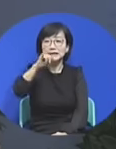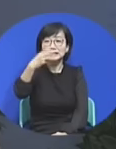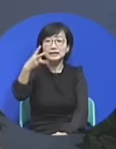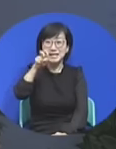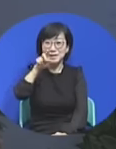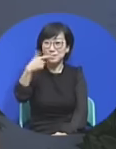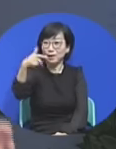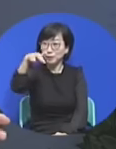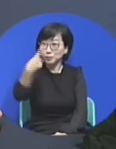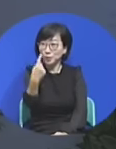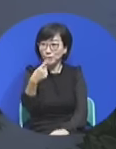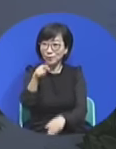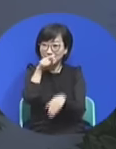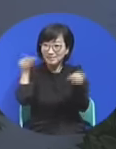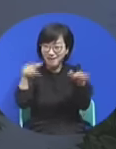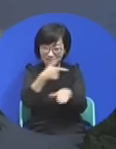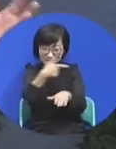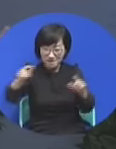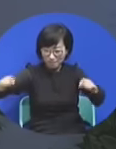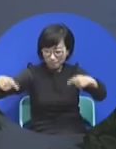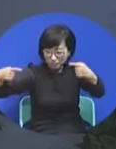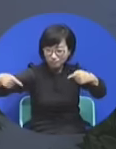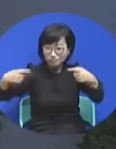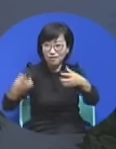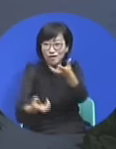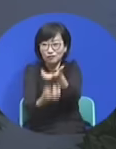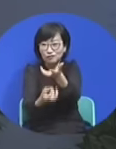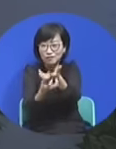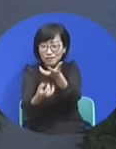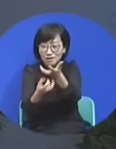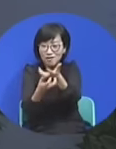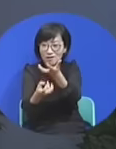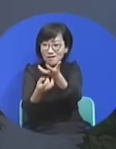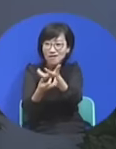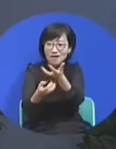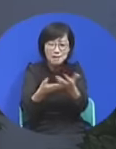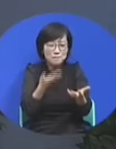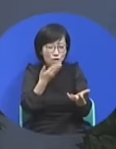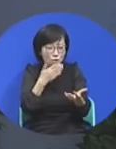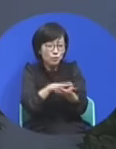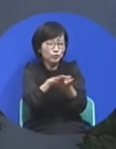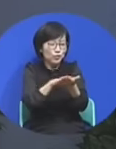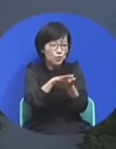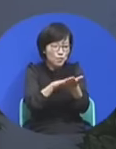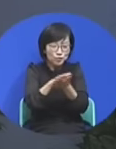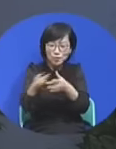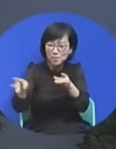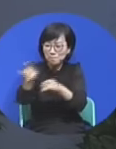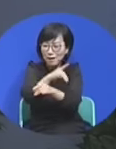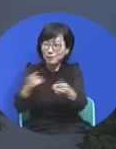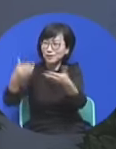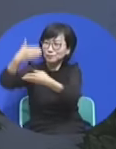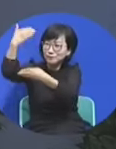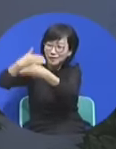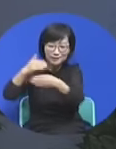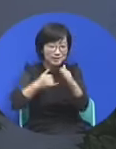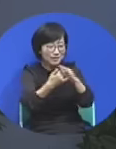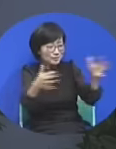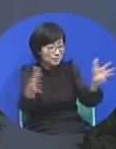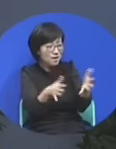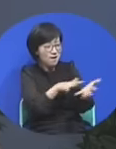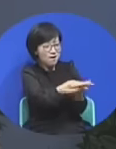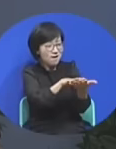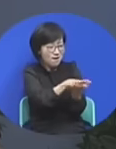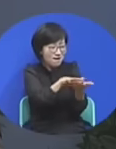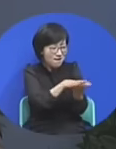eat it. 뭐 미국에 그 나쁜 건 아닙니다. 백화점 문 닫고 가족끼리 즐겁게 놀고 그렇게 알고 있습니다. It's not bad, but people just understand it at this level where you close